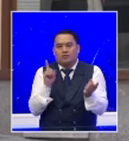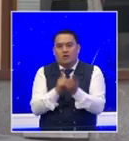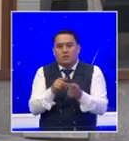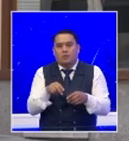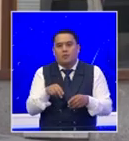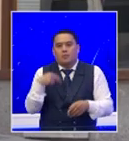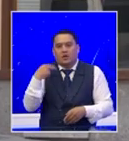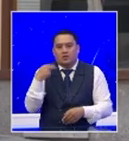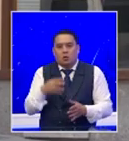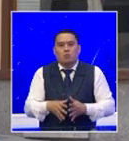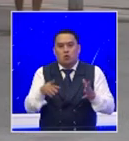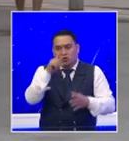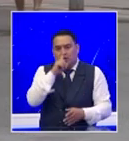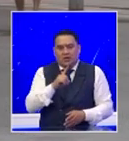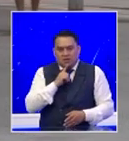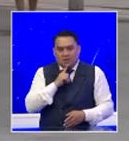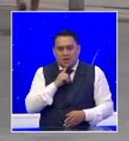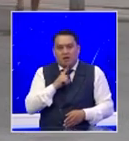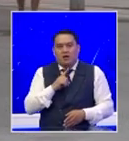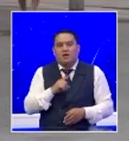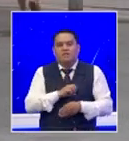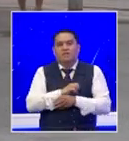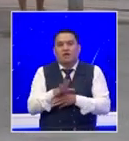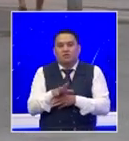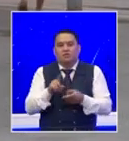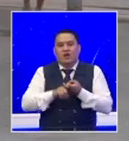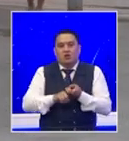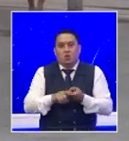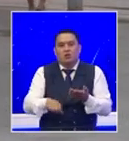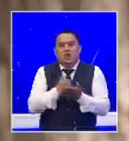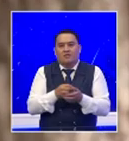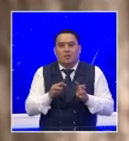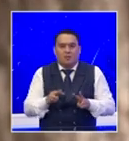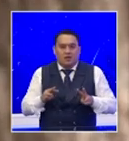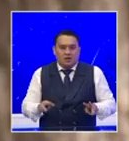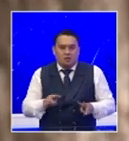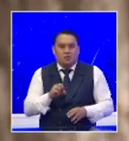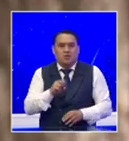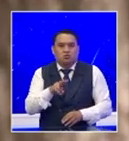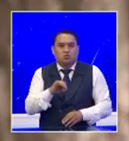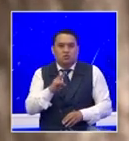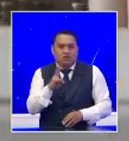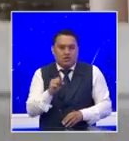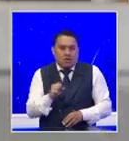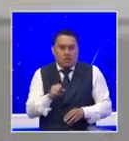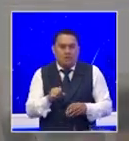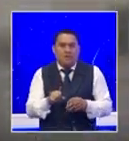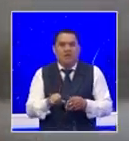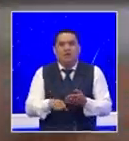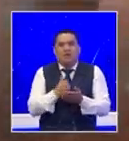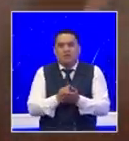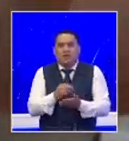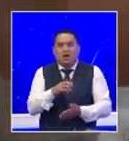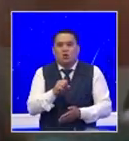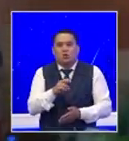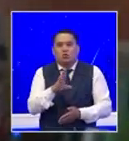государства Владимиром Путиным больше месяца. Ранее коронавирус был выявлен у премьер-министра Михаила Мишустина, главы Минстроя Владимира